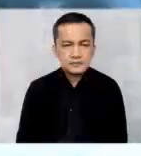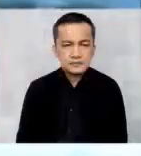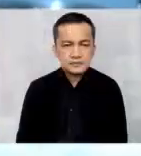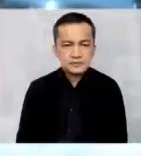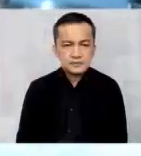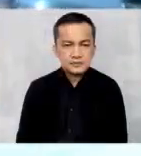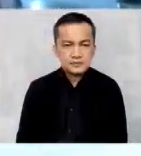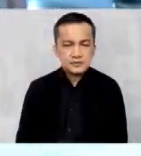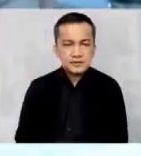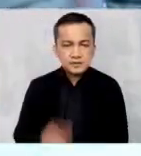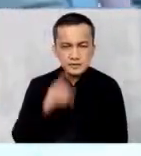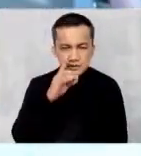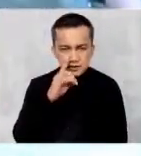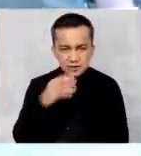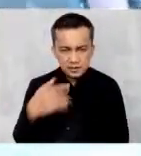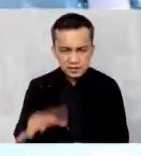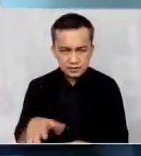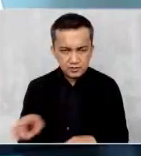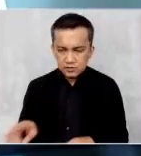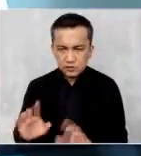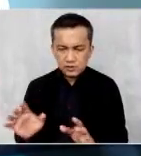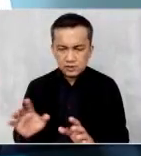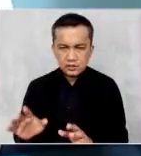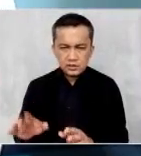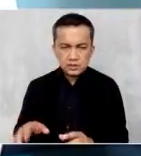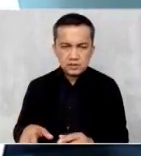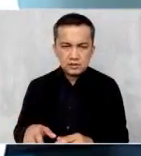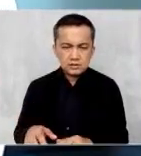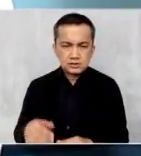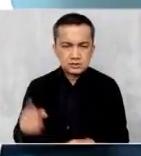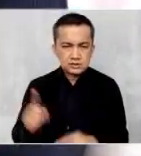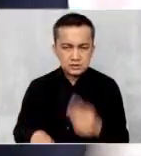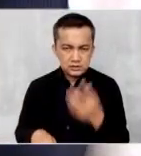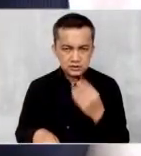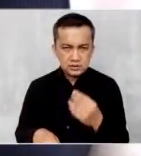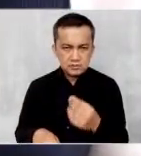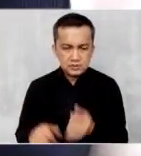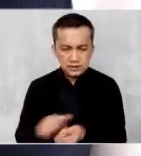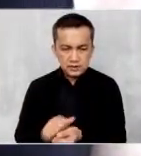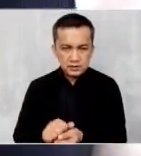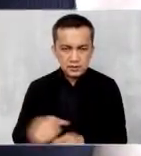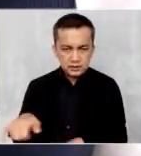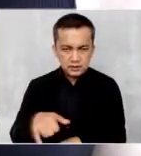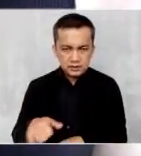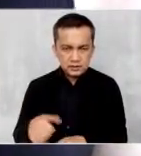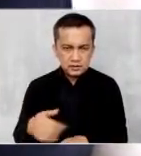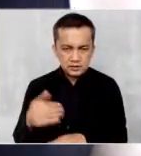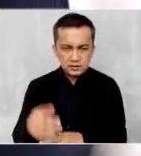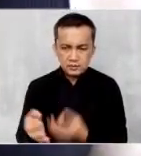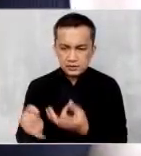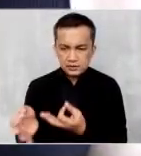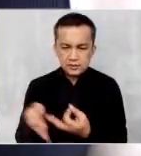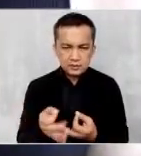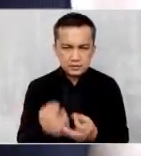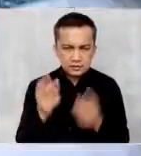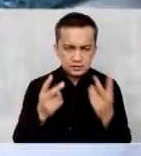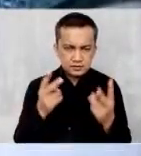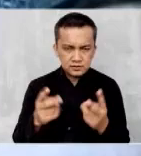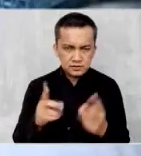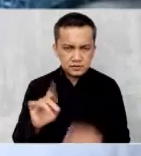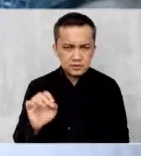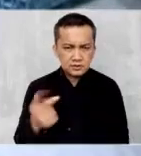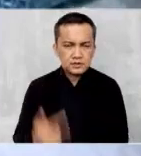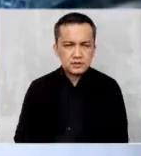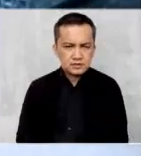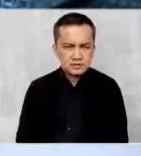Yaya, after mo dyan, hindi ka pa pwede matulog ha. Maglalaba ka pa, magpa-plancha, tapos pakainin mo yung mga bisita at saka yung mga aso.